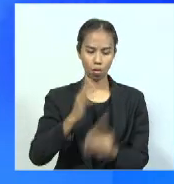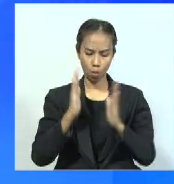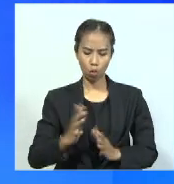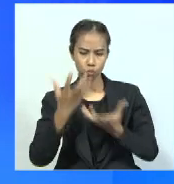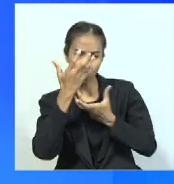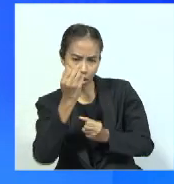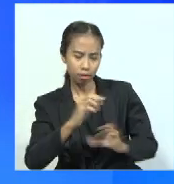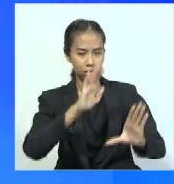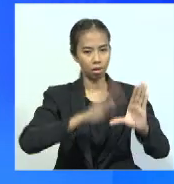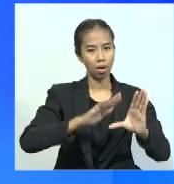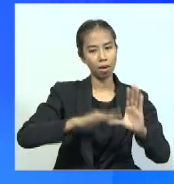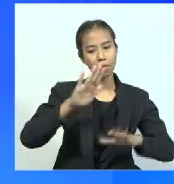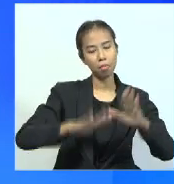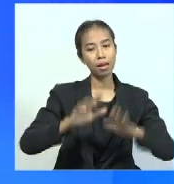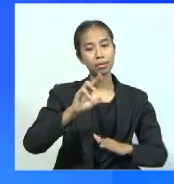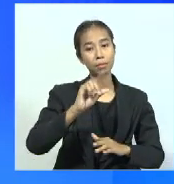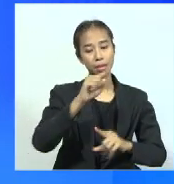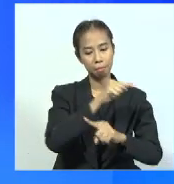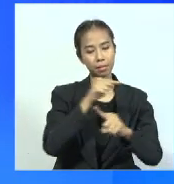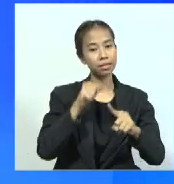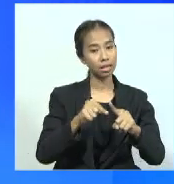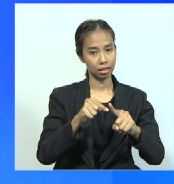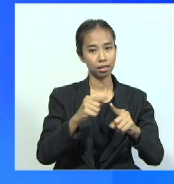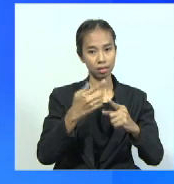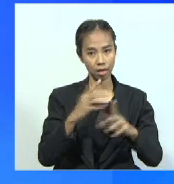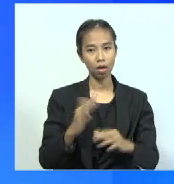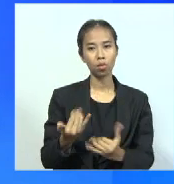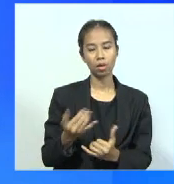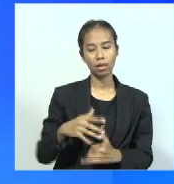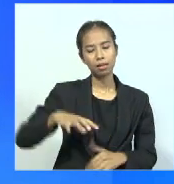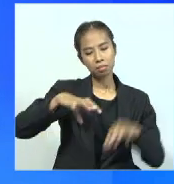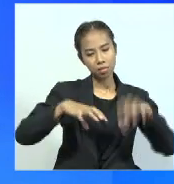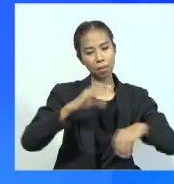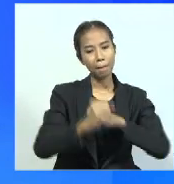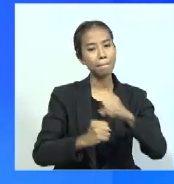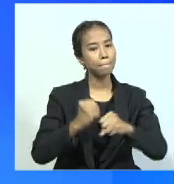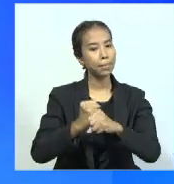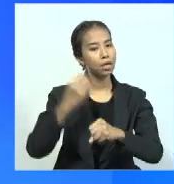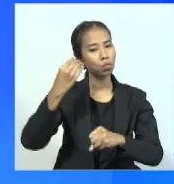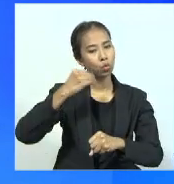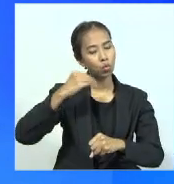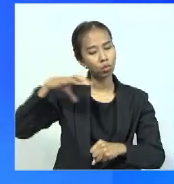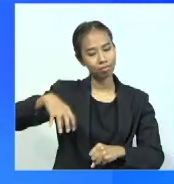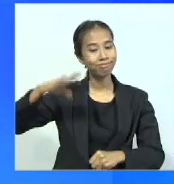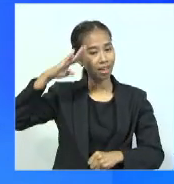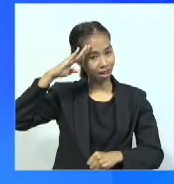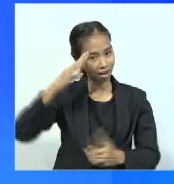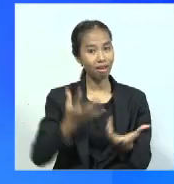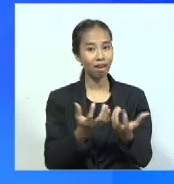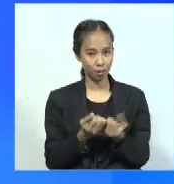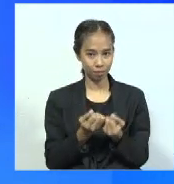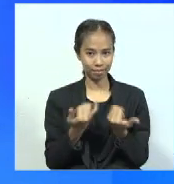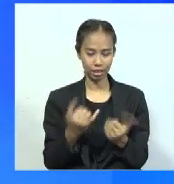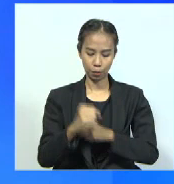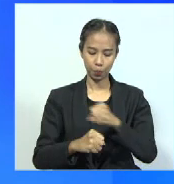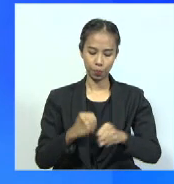ครใจเข้าเป็นทหารเฉลี่ยร้อยละ31ต่อปีจากยอดที่กองทัพต้องการในแต่ละปีและปี2558ถึง